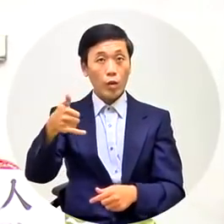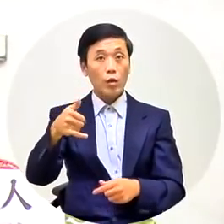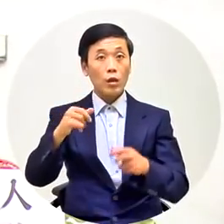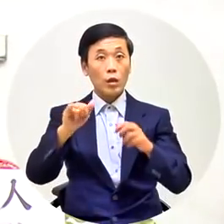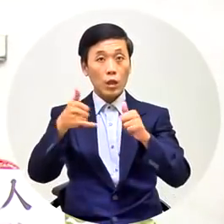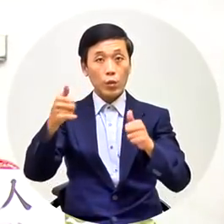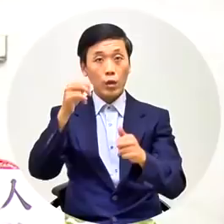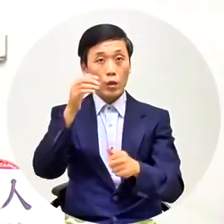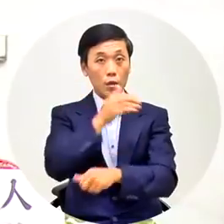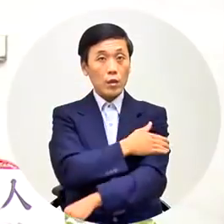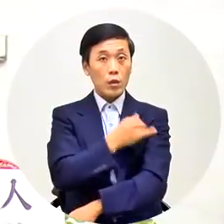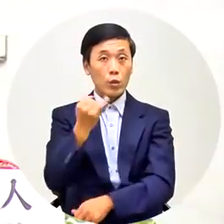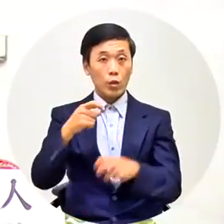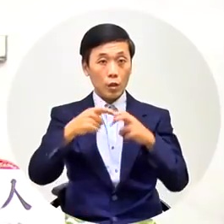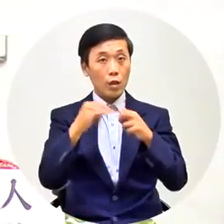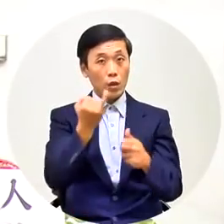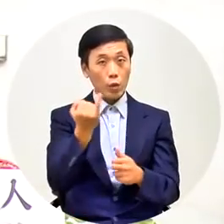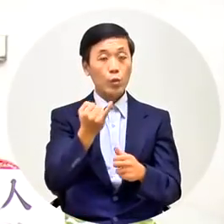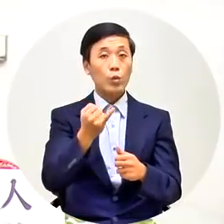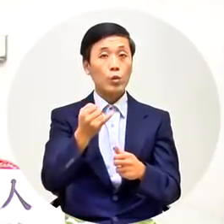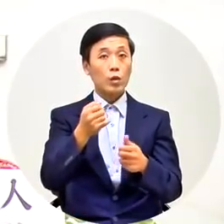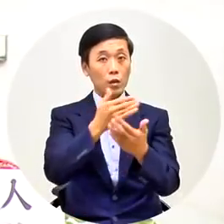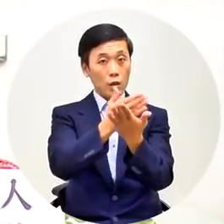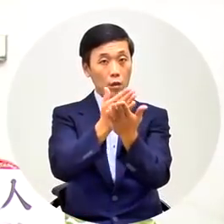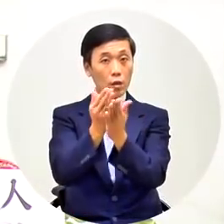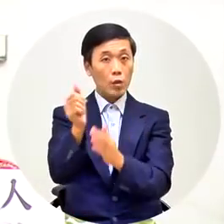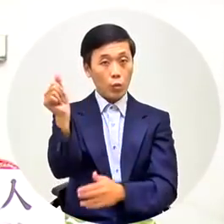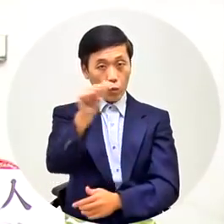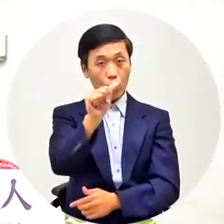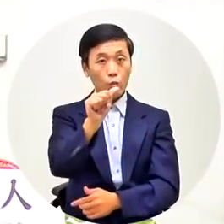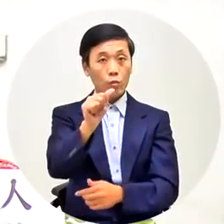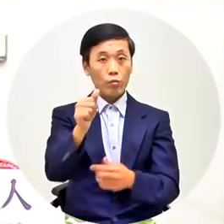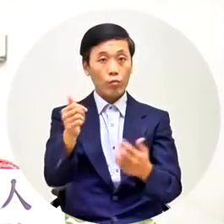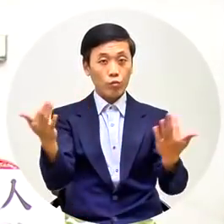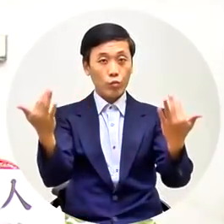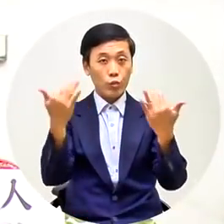耀玉议员，还有吴益正议员，来，请五位到前面，啊，互选一位。